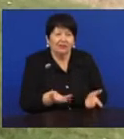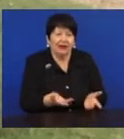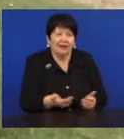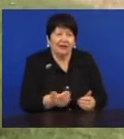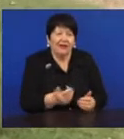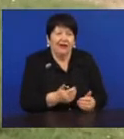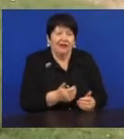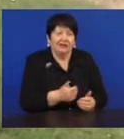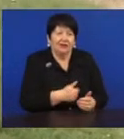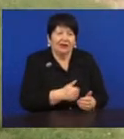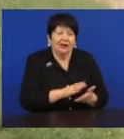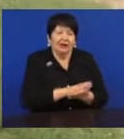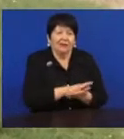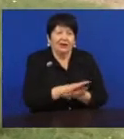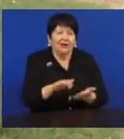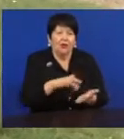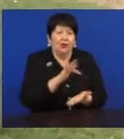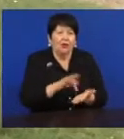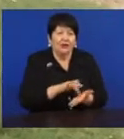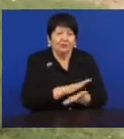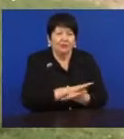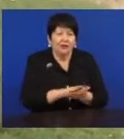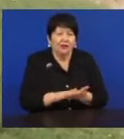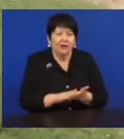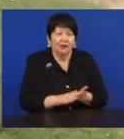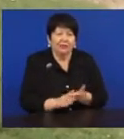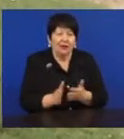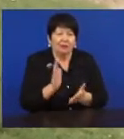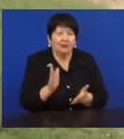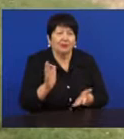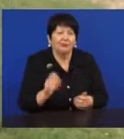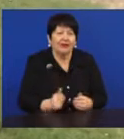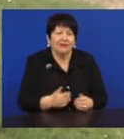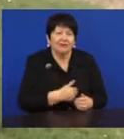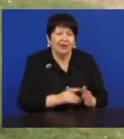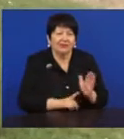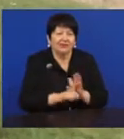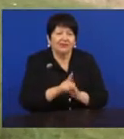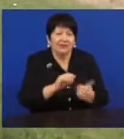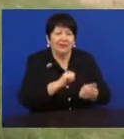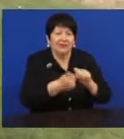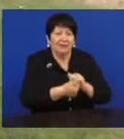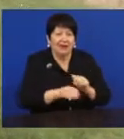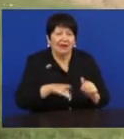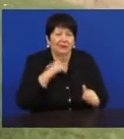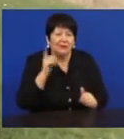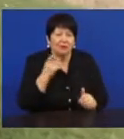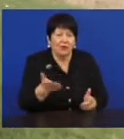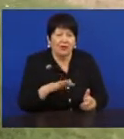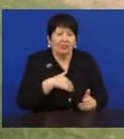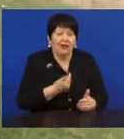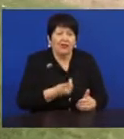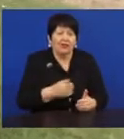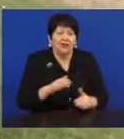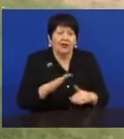ne dorim un oraș mai curat, un oraș mai prosper și vrem să începem schimbarea de la noi pentru